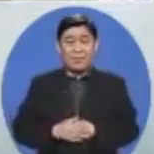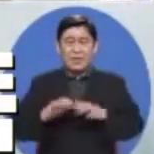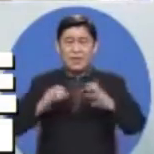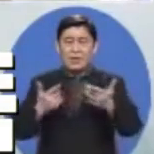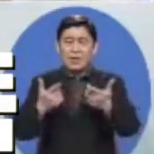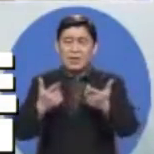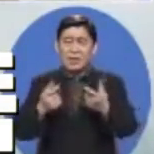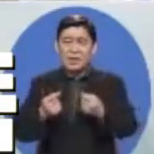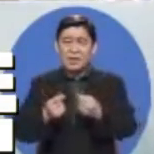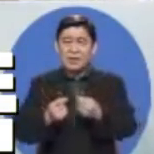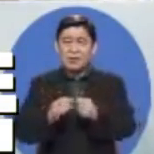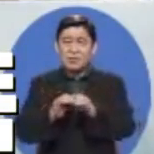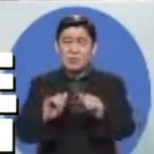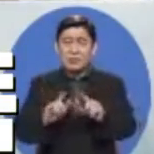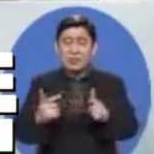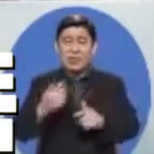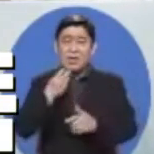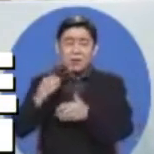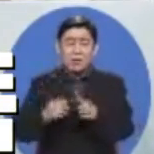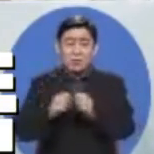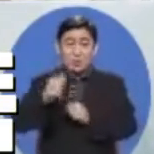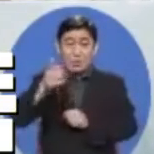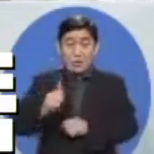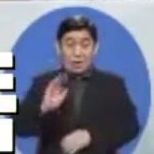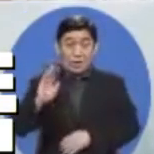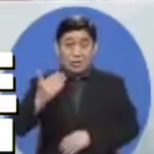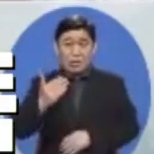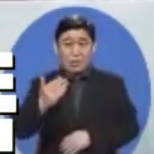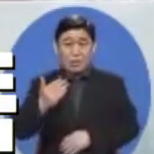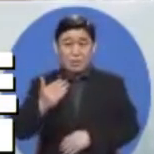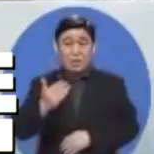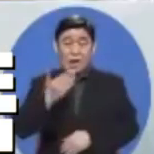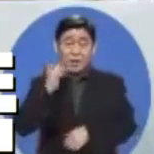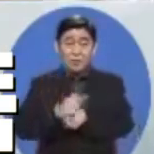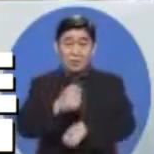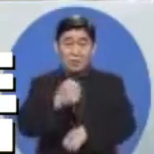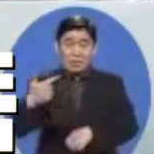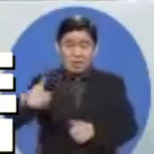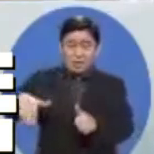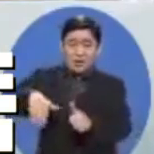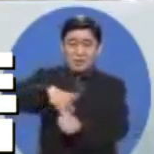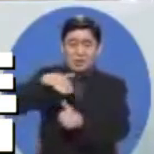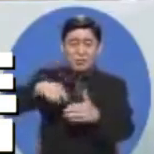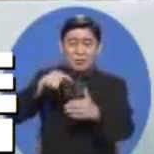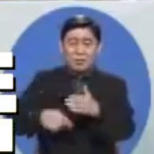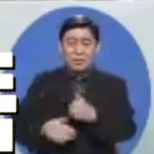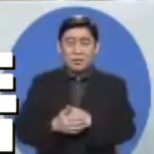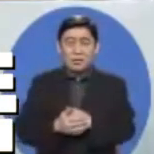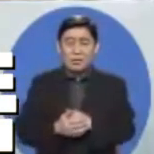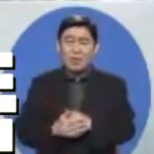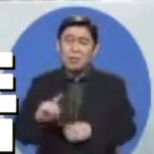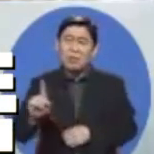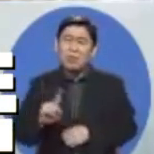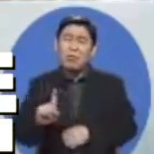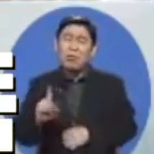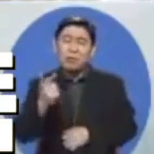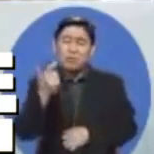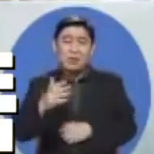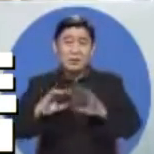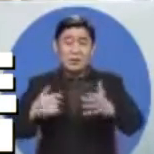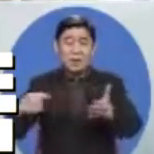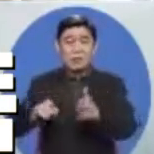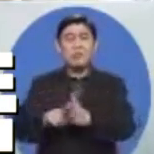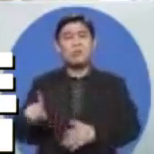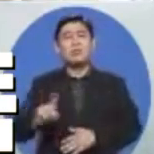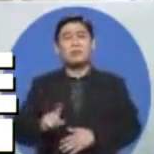세상에 이런 분들이 경기도지사가 될 것이 지금 가능성이 높은 이런 상황에서 이걸 도대체 어떻게 해야 된단 말입니까? 나라를